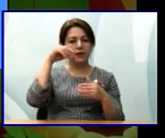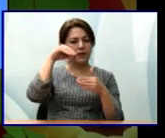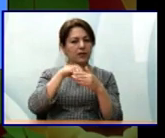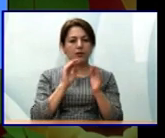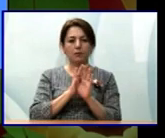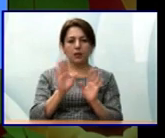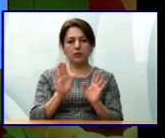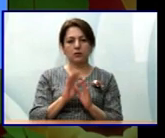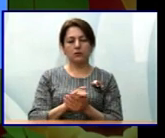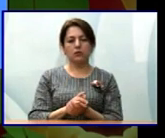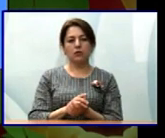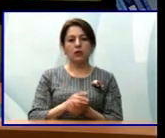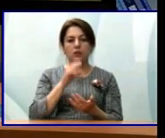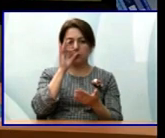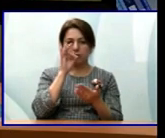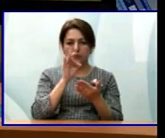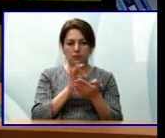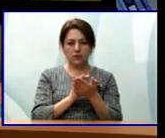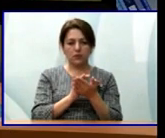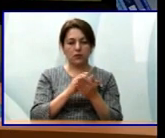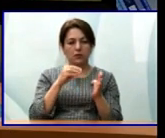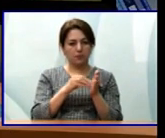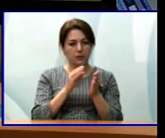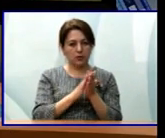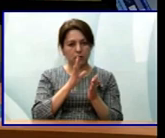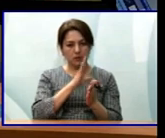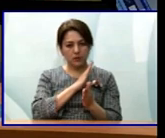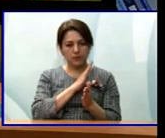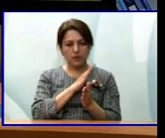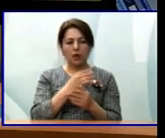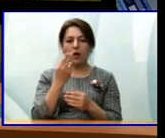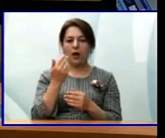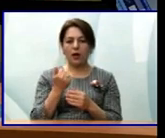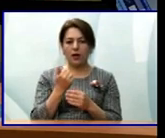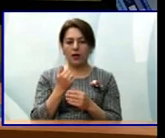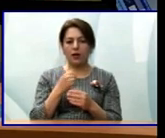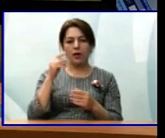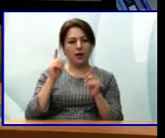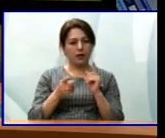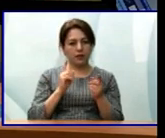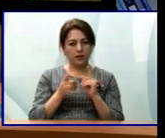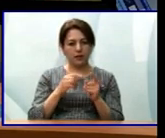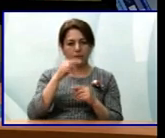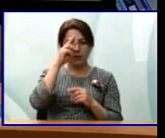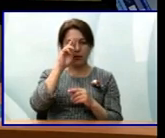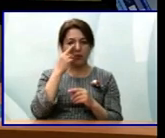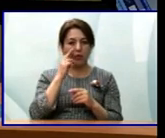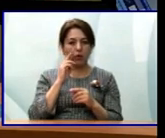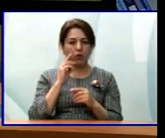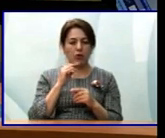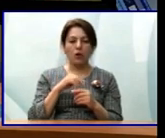kirmaydi? Javobingizni belgilab oldingizmi? Ha, haqiqatdan ham nok